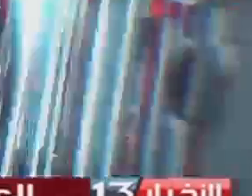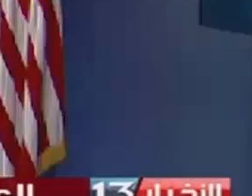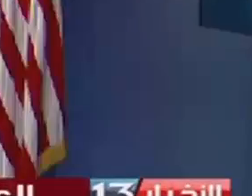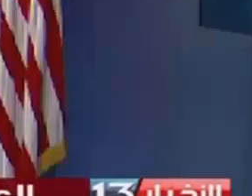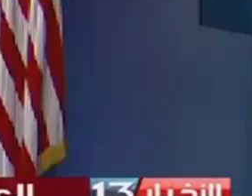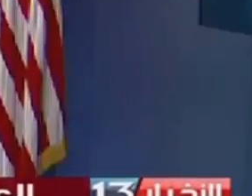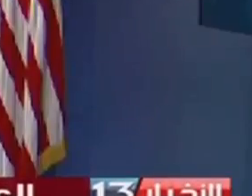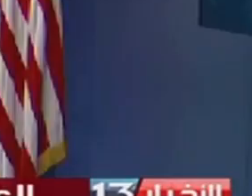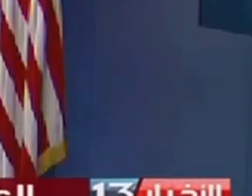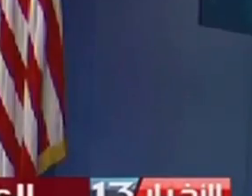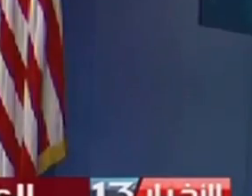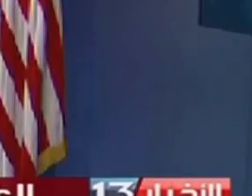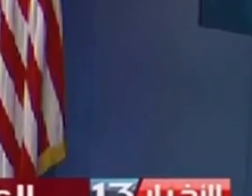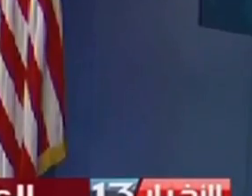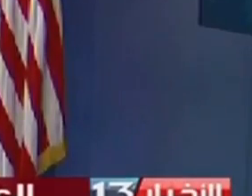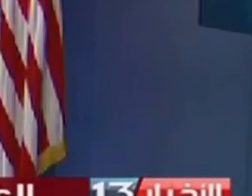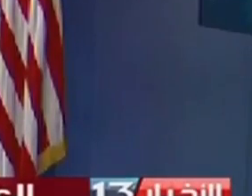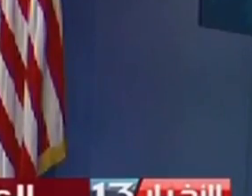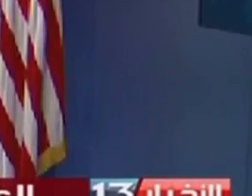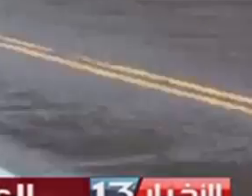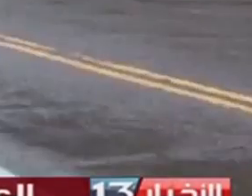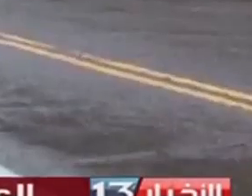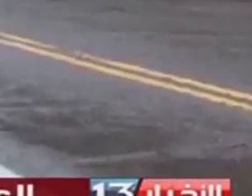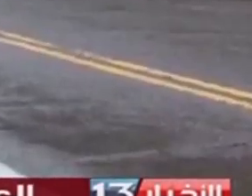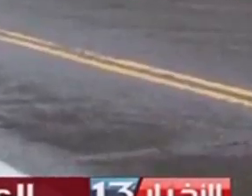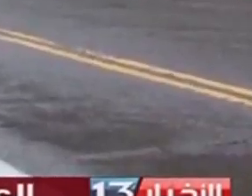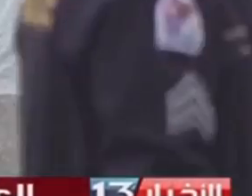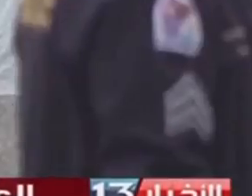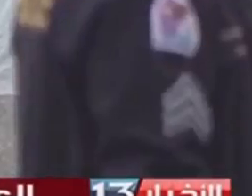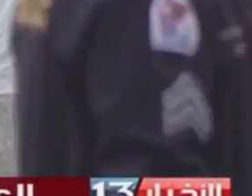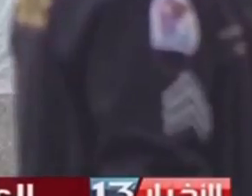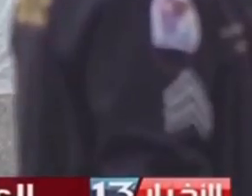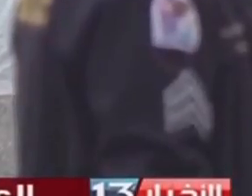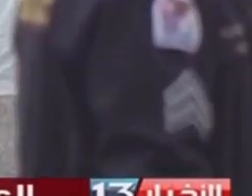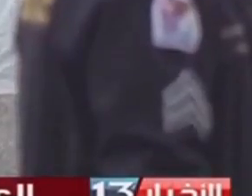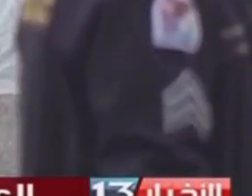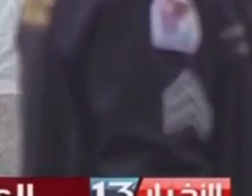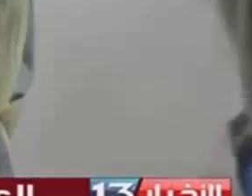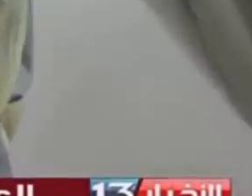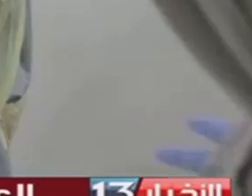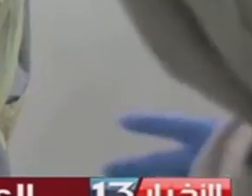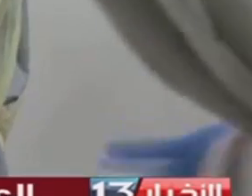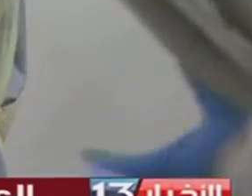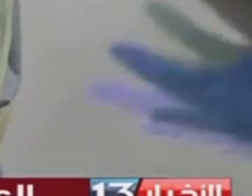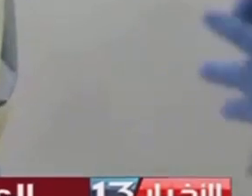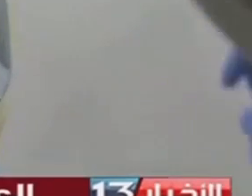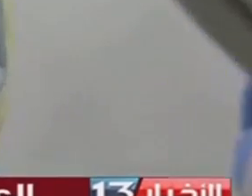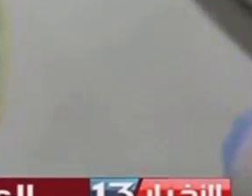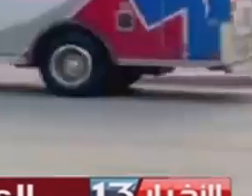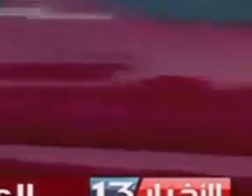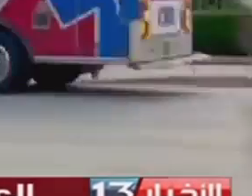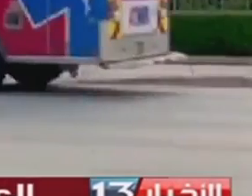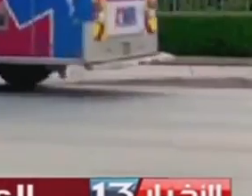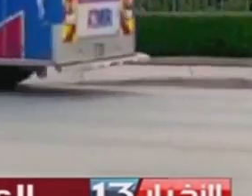ترامب يصعد اللهجة إزاء السلطات الصينية ويتعهد بتحميلها المسؤولية في نشر فيروس كورونا في حال